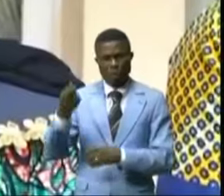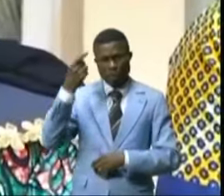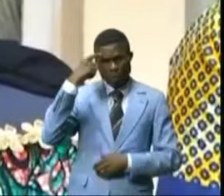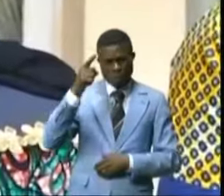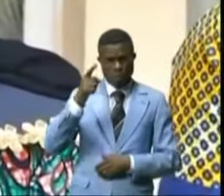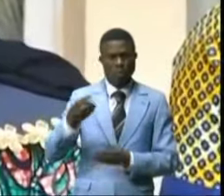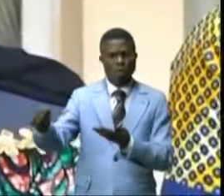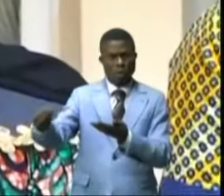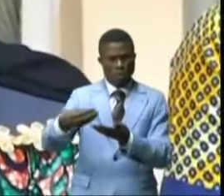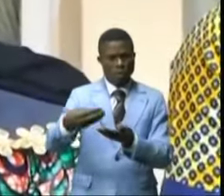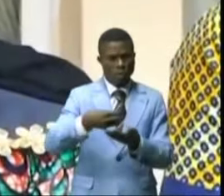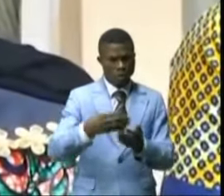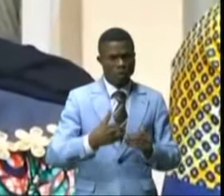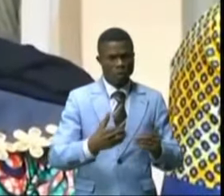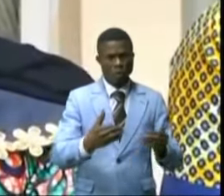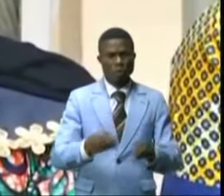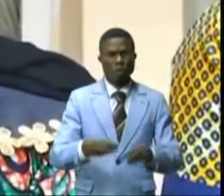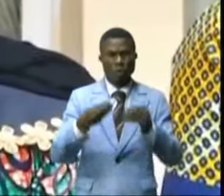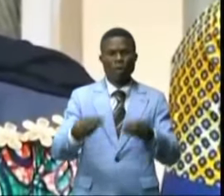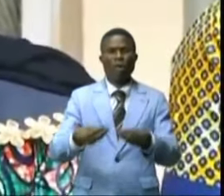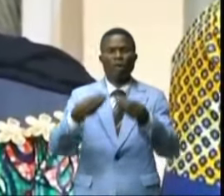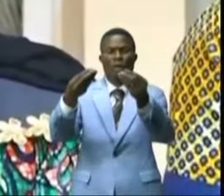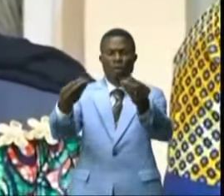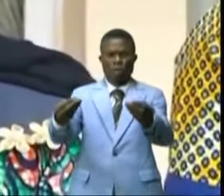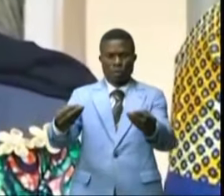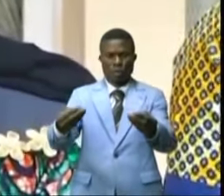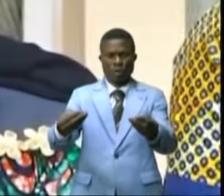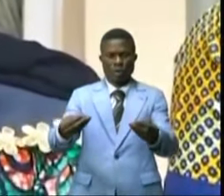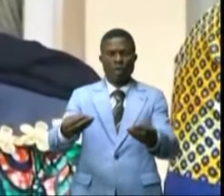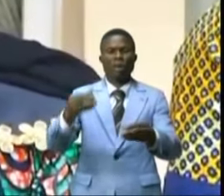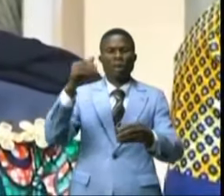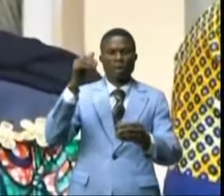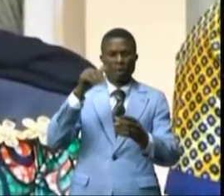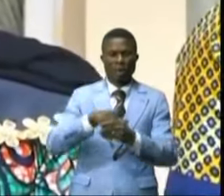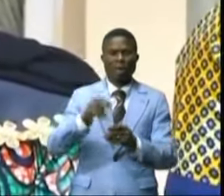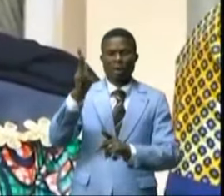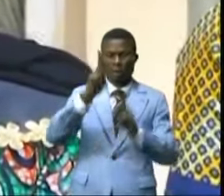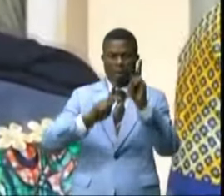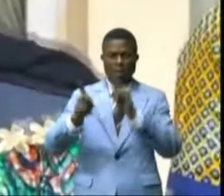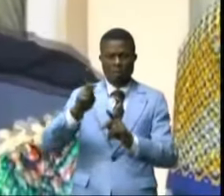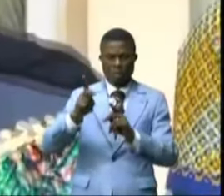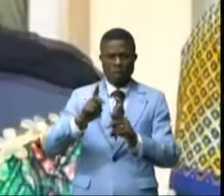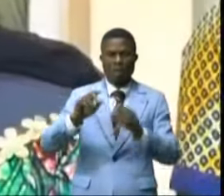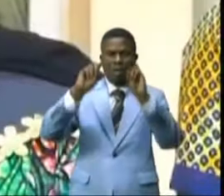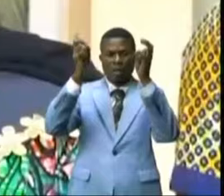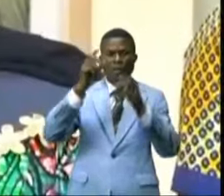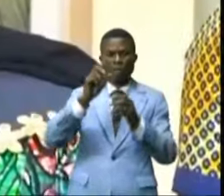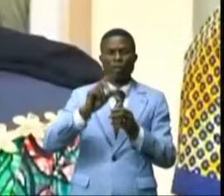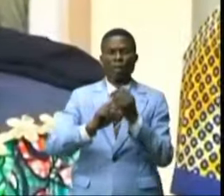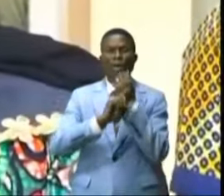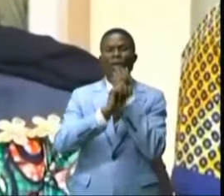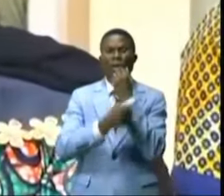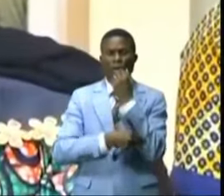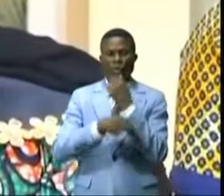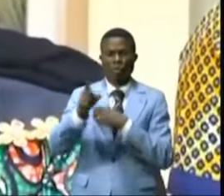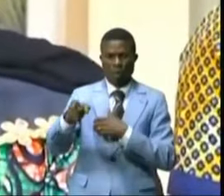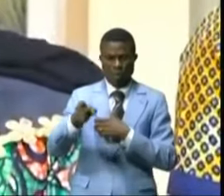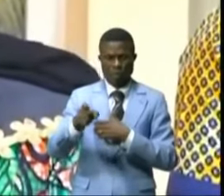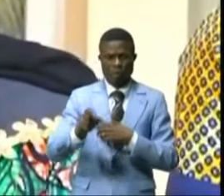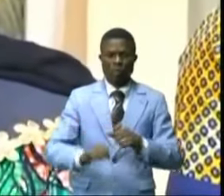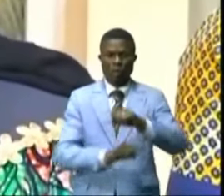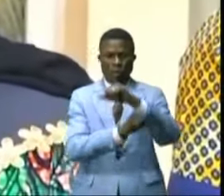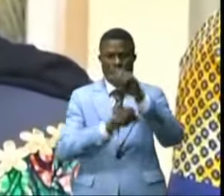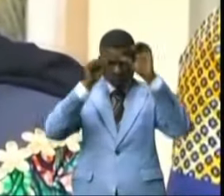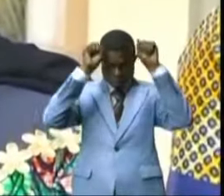des cotisations et aller déposer auprès de la population de Goma. Et nous soutenons les chefs